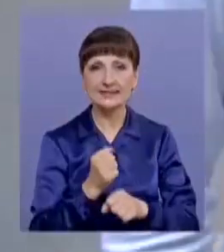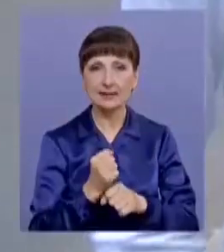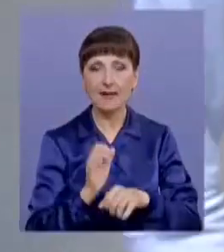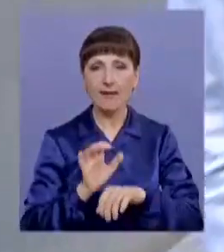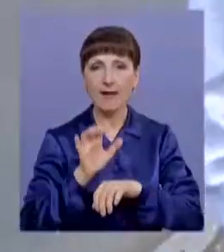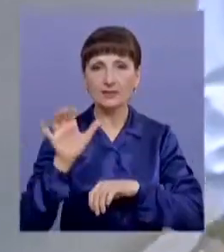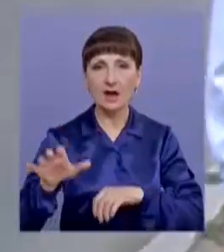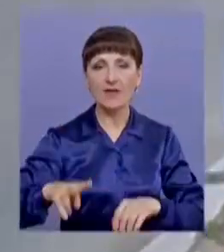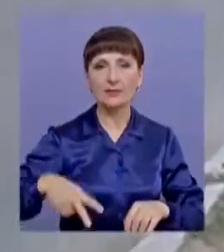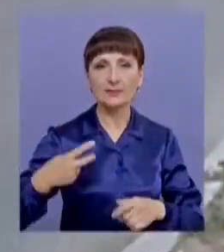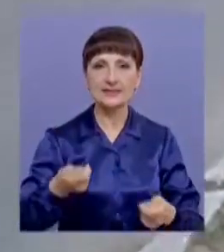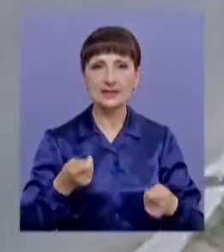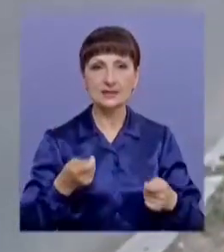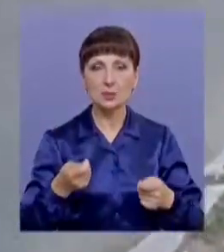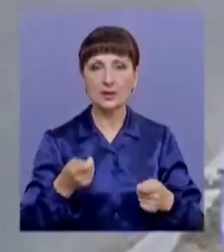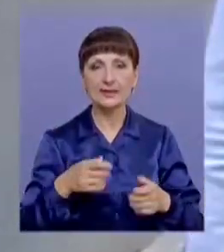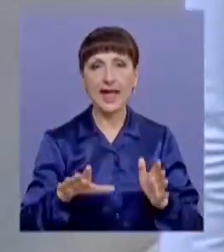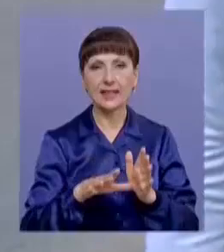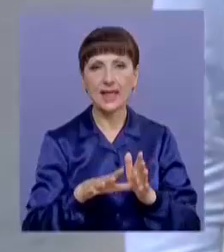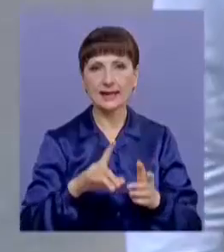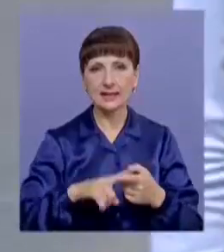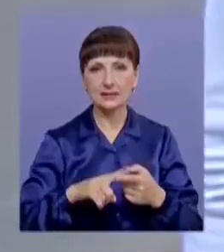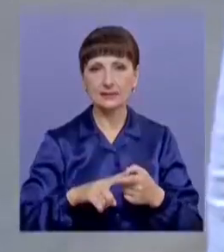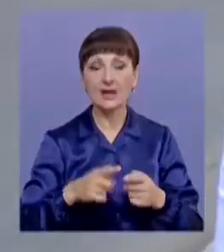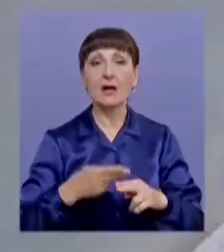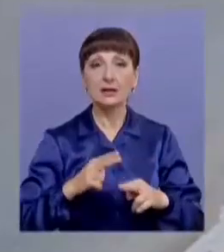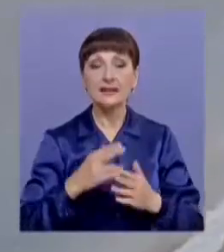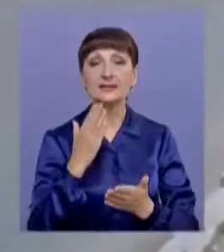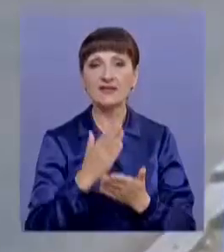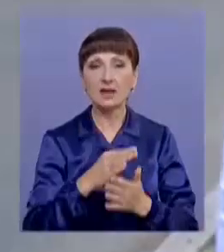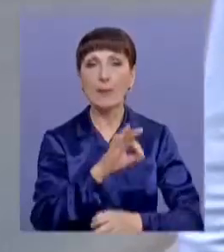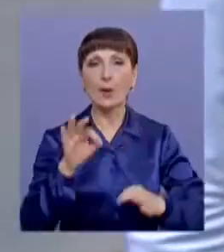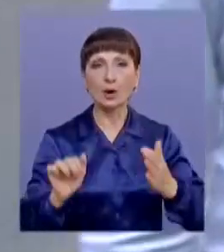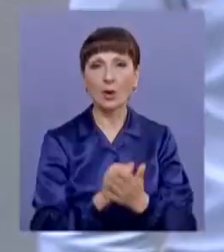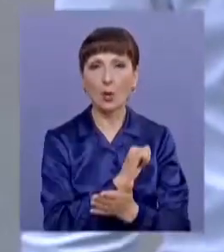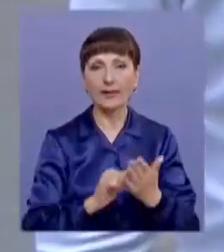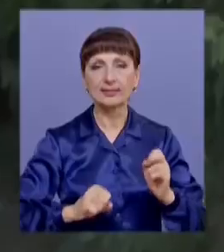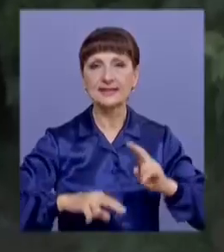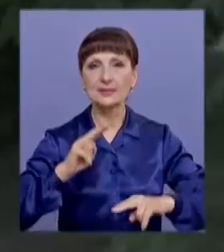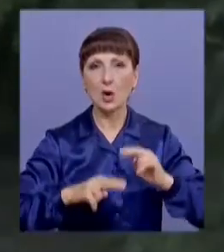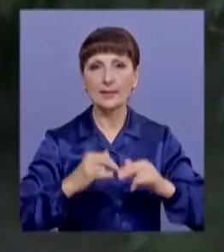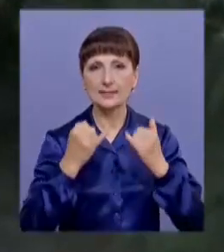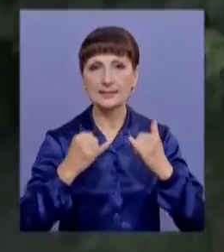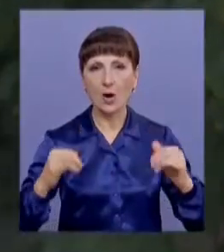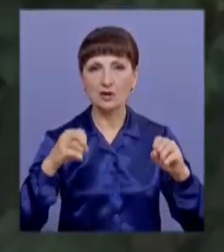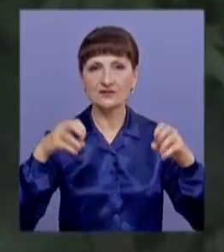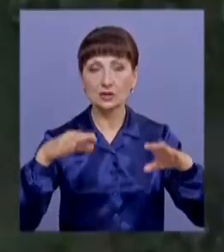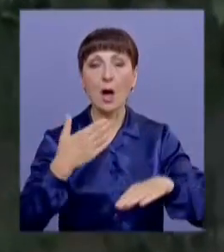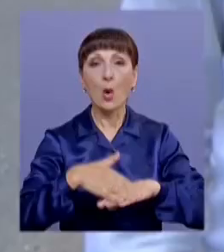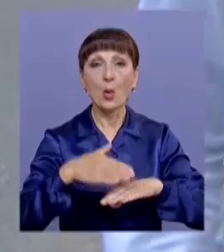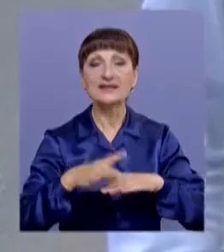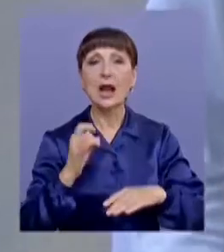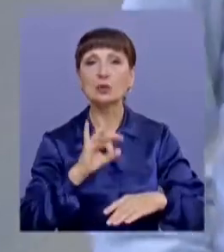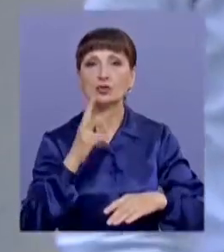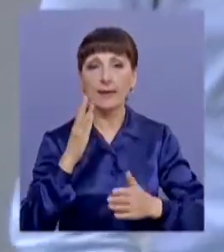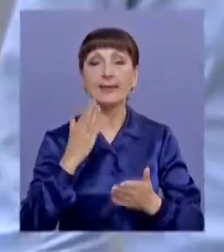отправили администратору бюджетной программы управлению энергетики для составления проектной документации на строительство линейно-наружного освещения. На самой улице Ратушного